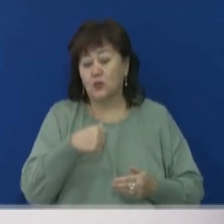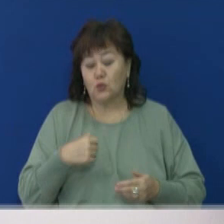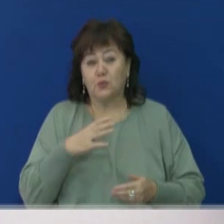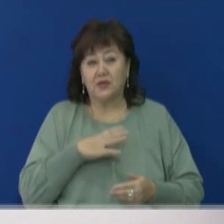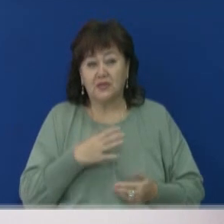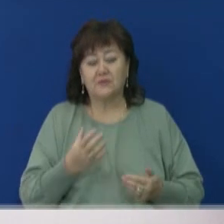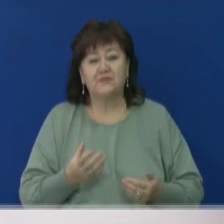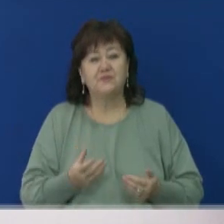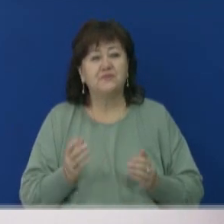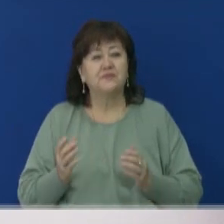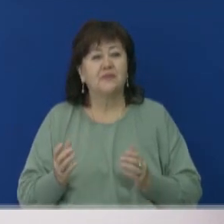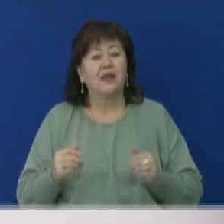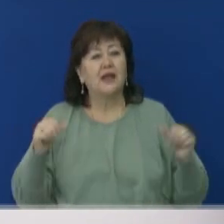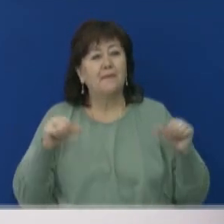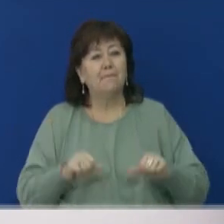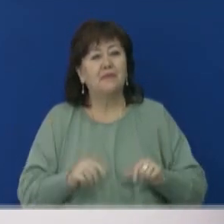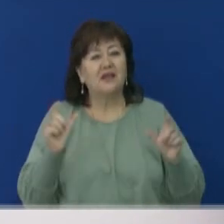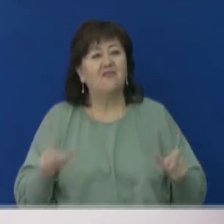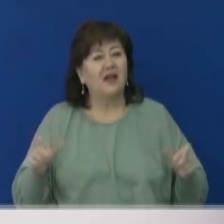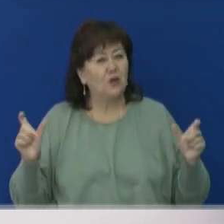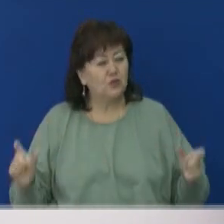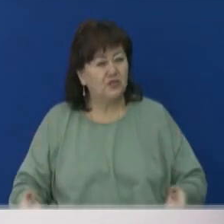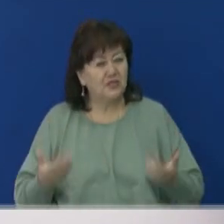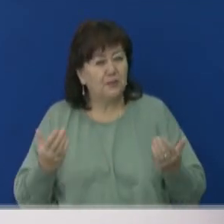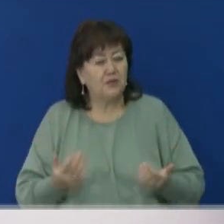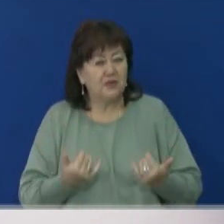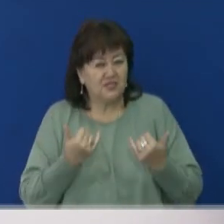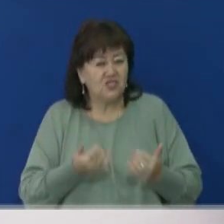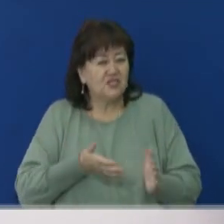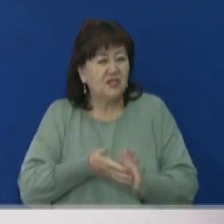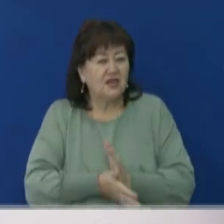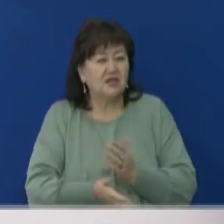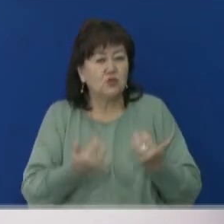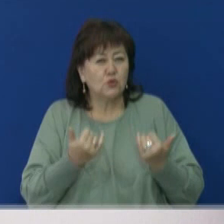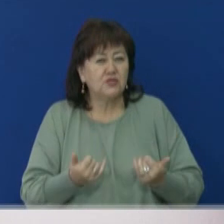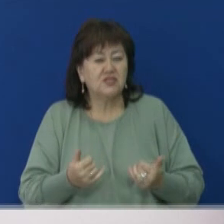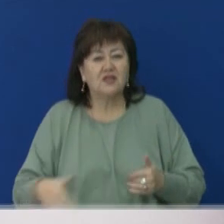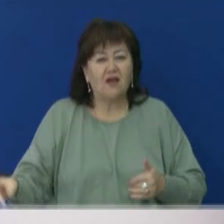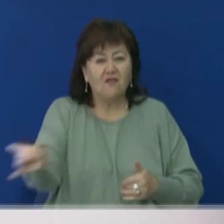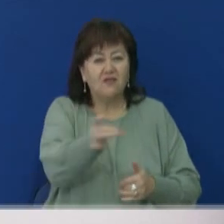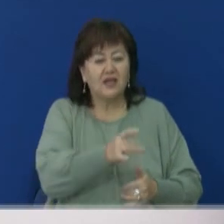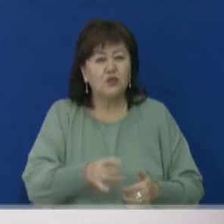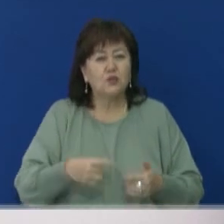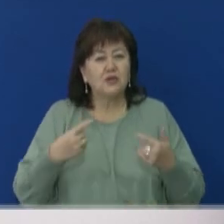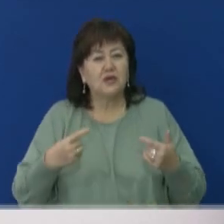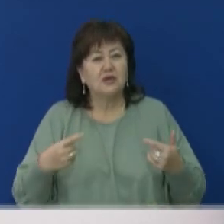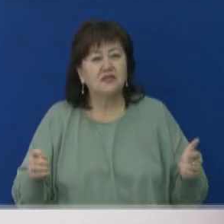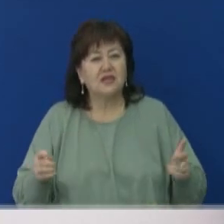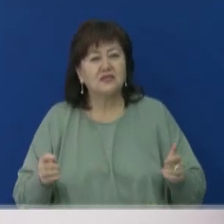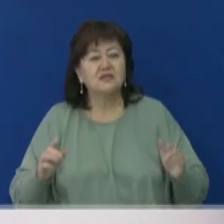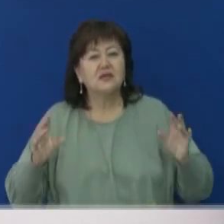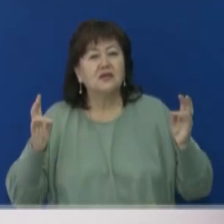Жүргізушілердің азаматтық құқықтық жауапкершілігі міндетті сақтандыру бойынша қазіргі шығындарды талдау түрлі аймақта дағы апаттардың бір-бірінен